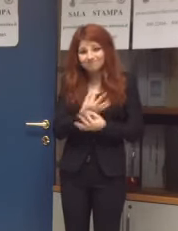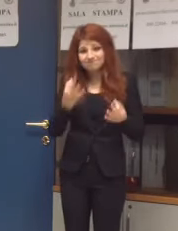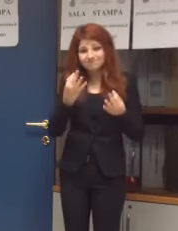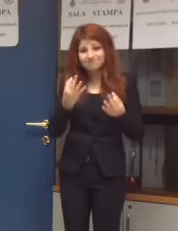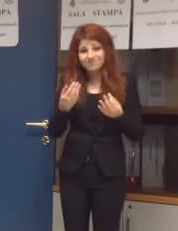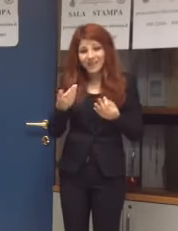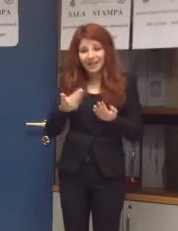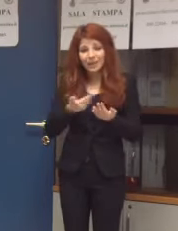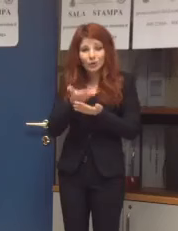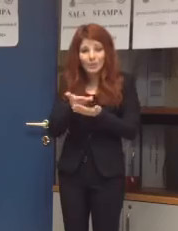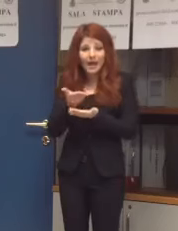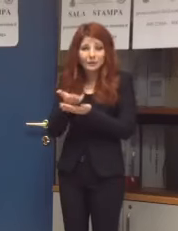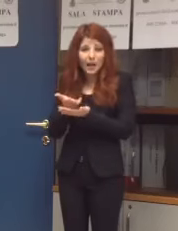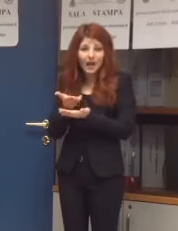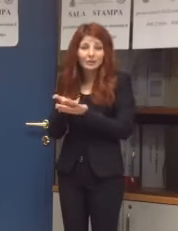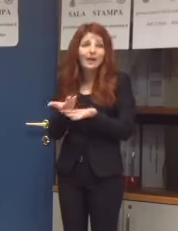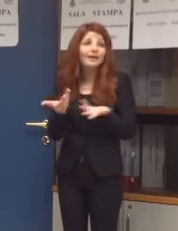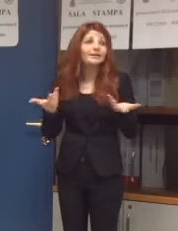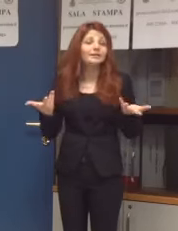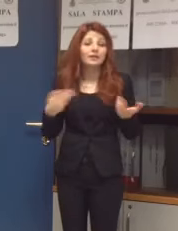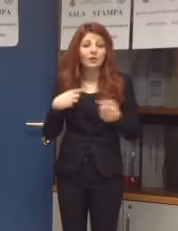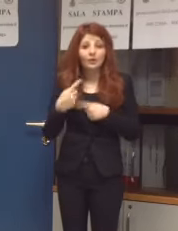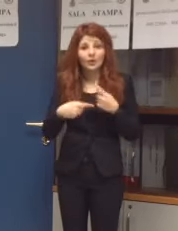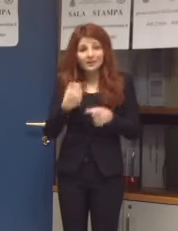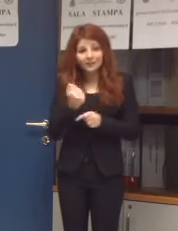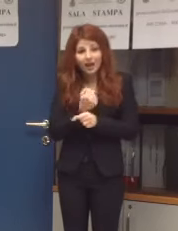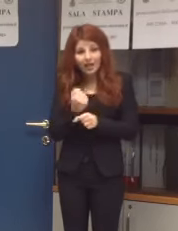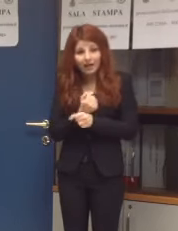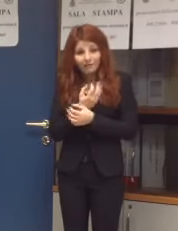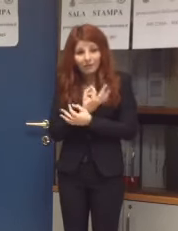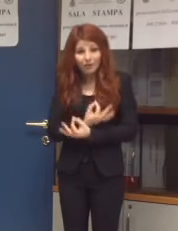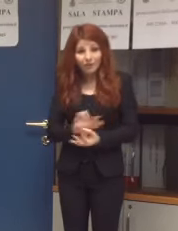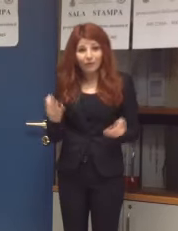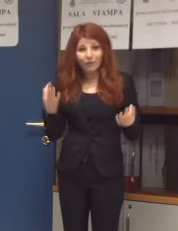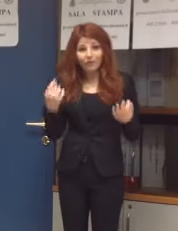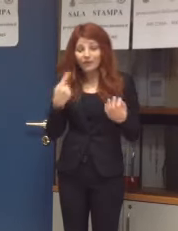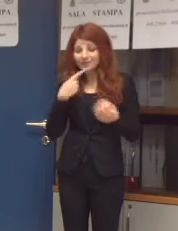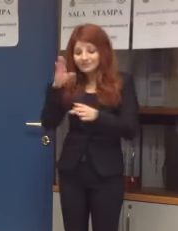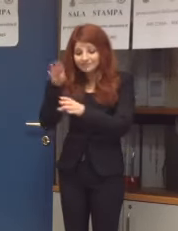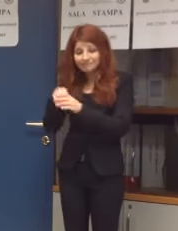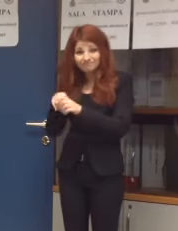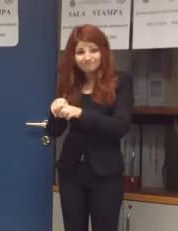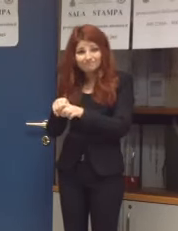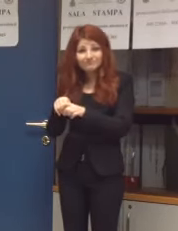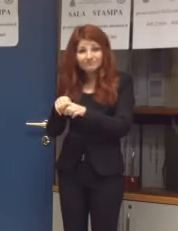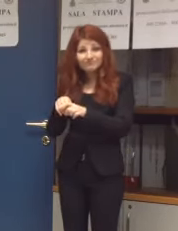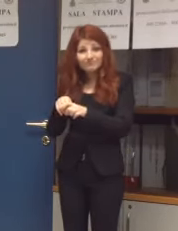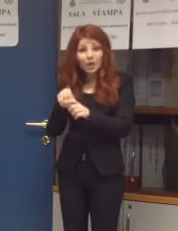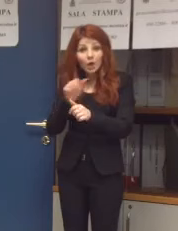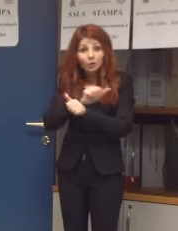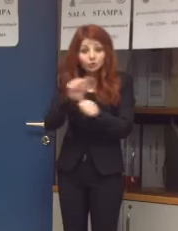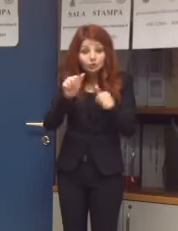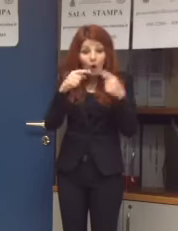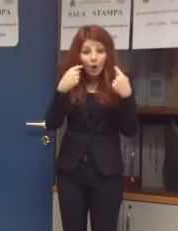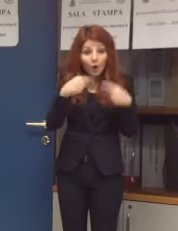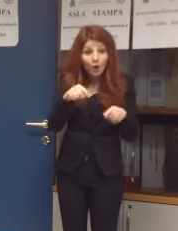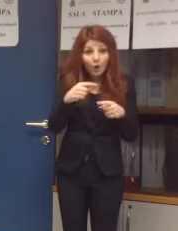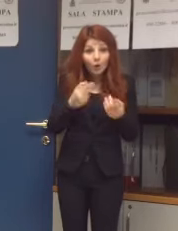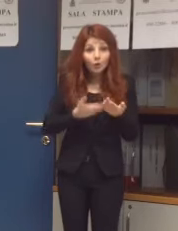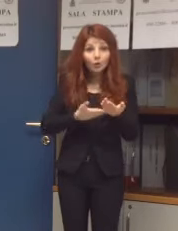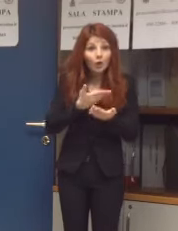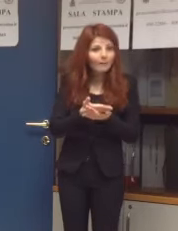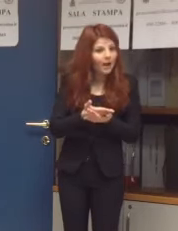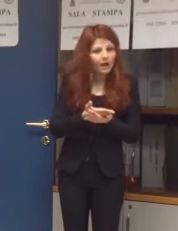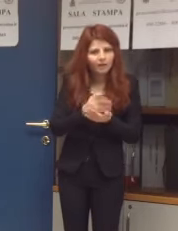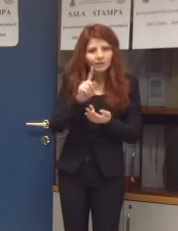frattempo gli operatori dell'Elpodè della Maggioli continuano a risolvere anche le piccole problematiche degli utenti,